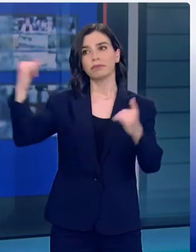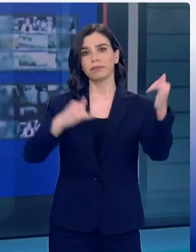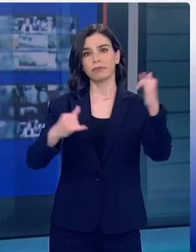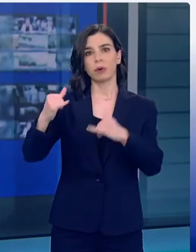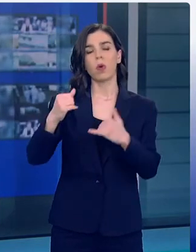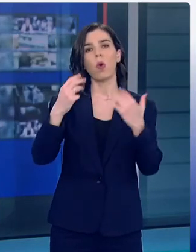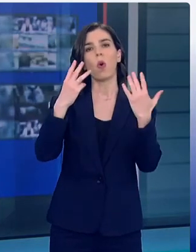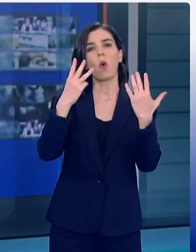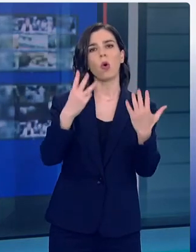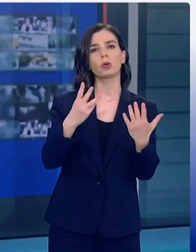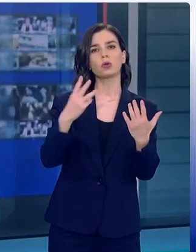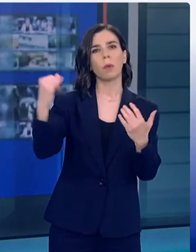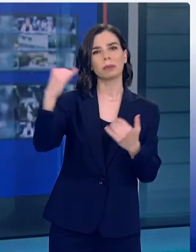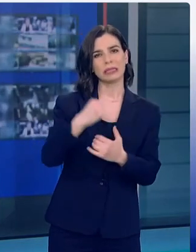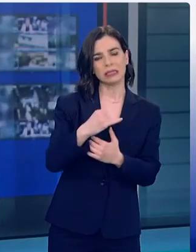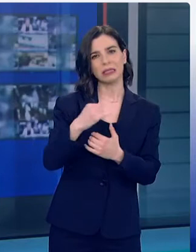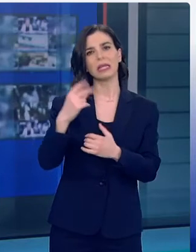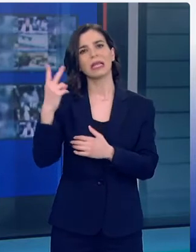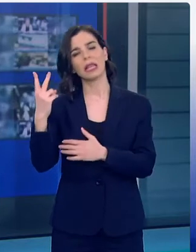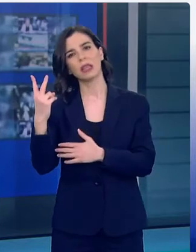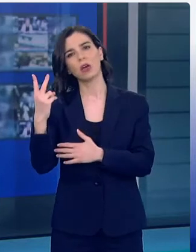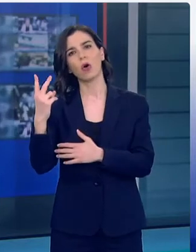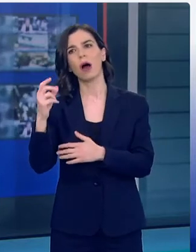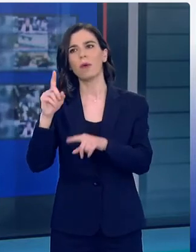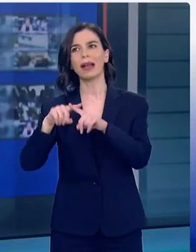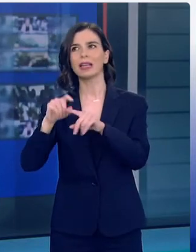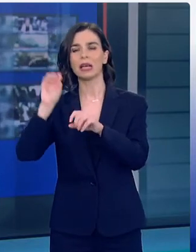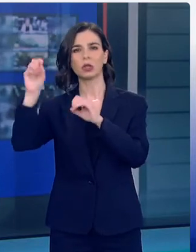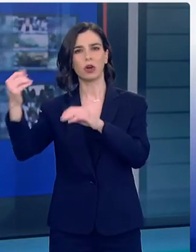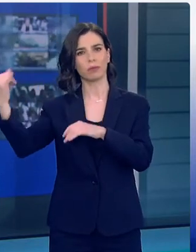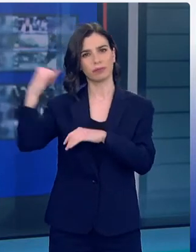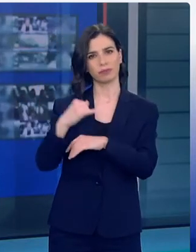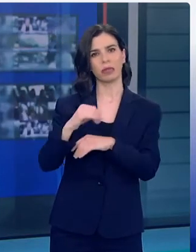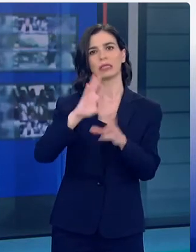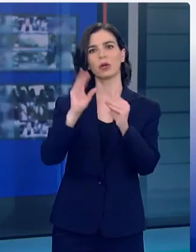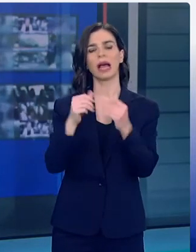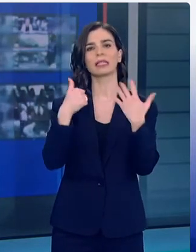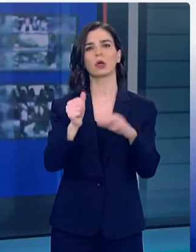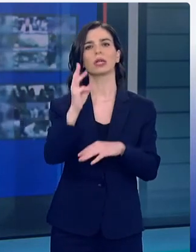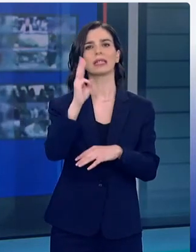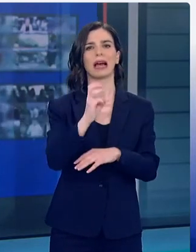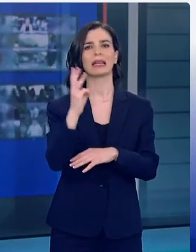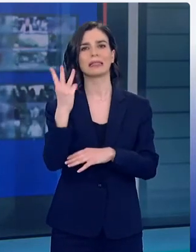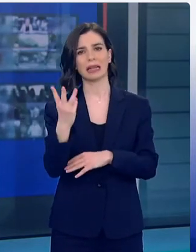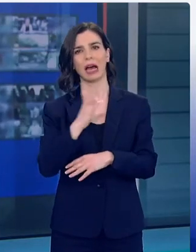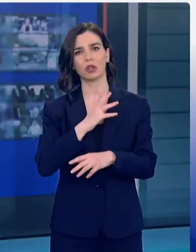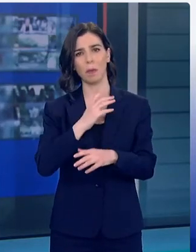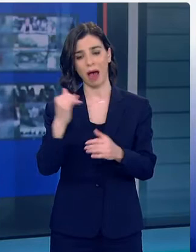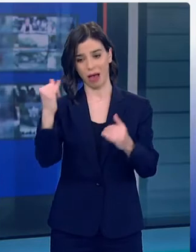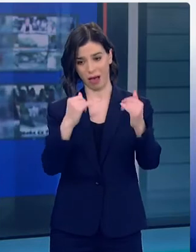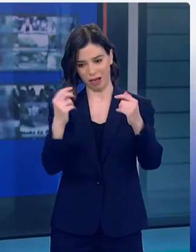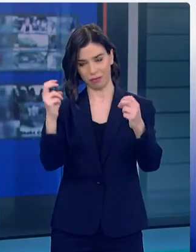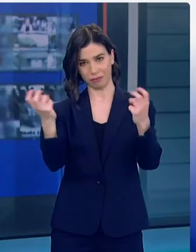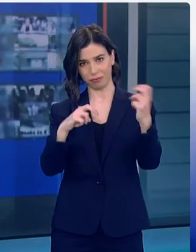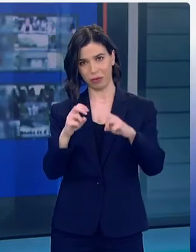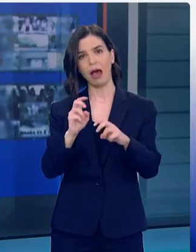8 τακτικές και 2 πτήσεις επαναπατρισμού. Οι πτήσεις είχαν συνολικά 643 επιβάτες και όλοι τους υποβλήθηκαν σε τεστ για τον